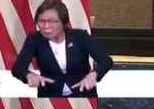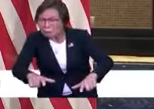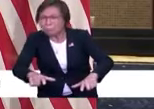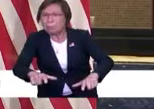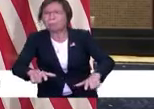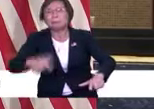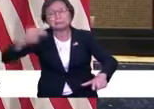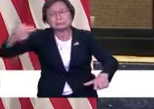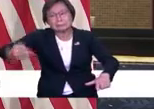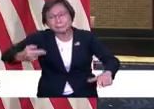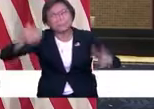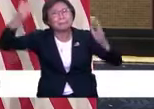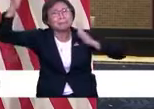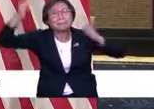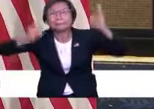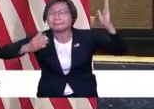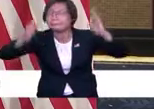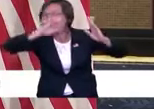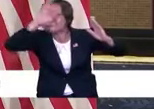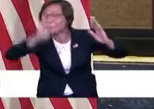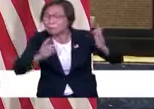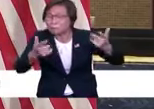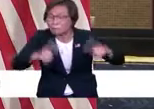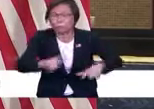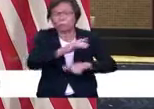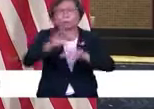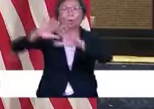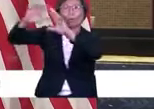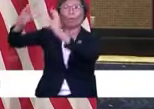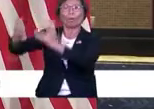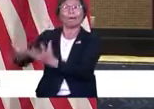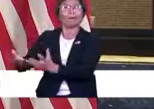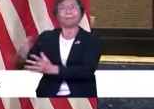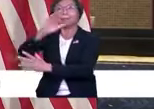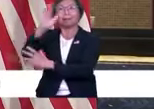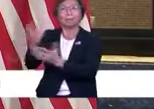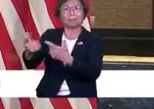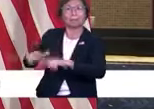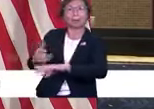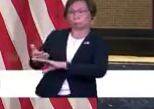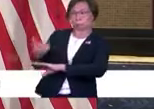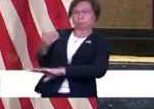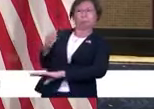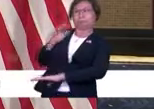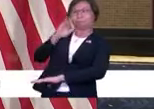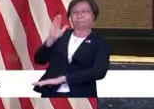dalam sejarah Negara Kita Dan Dunia sebelum ini